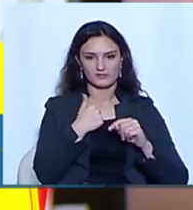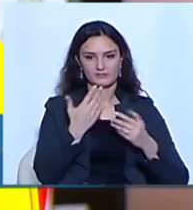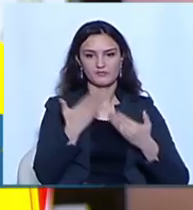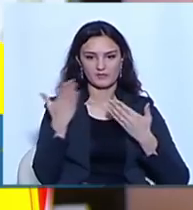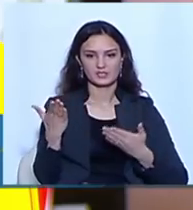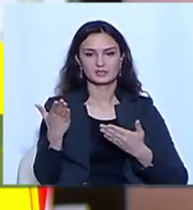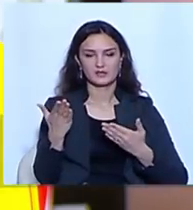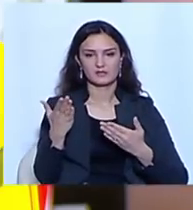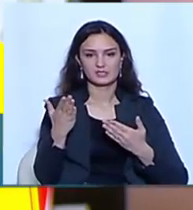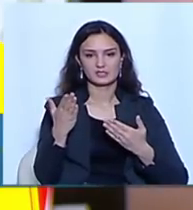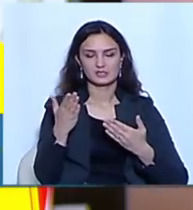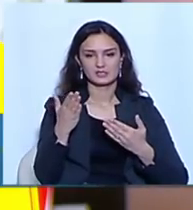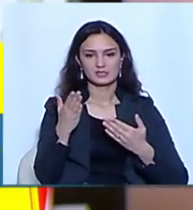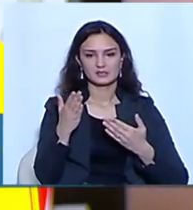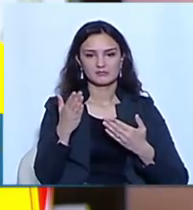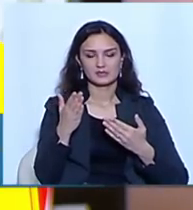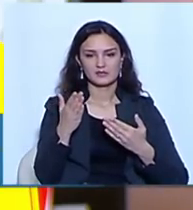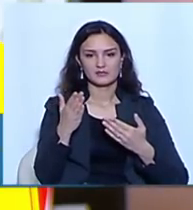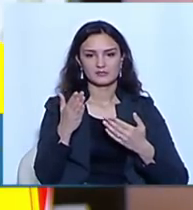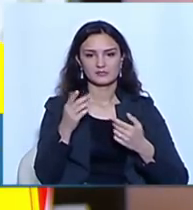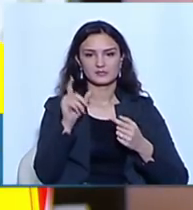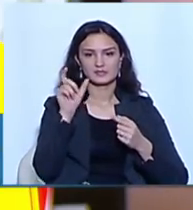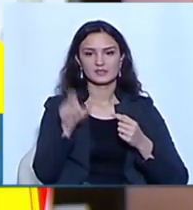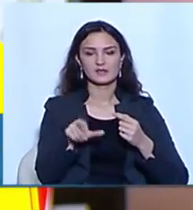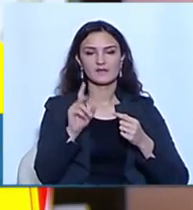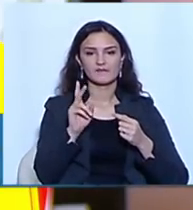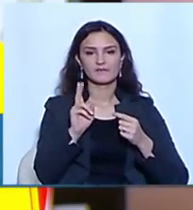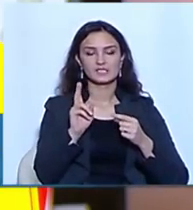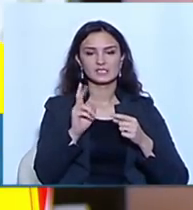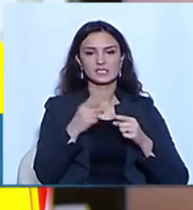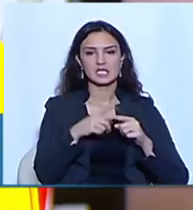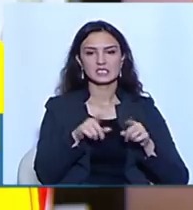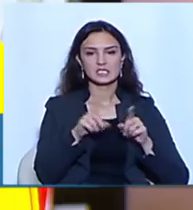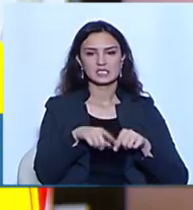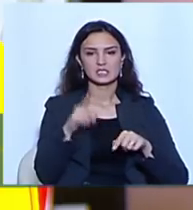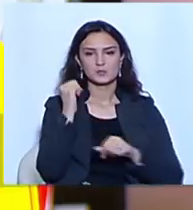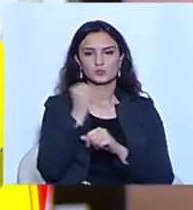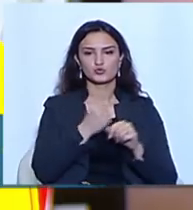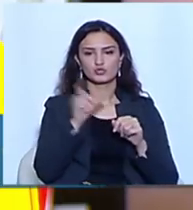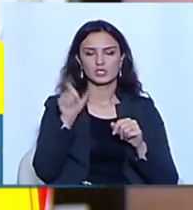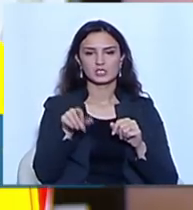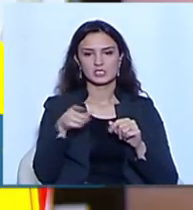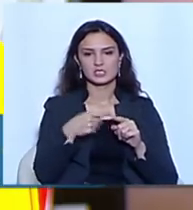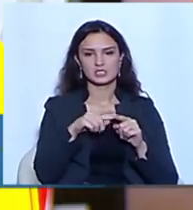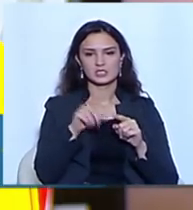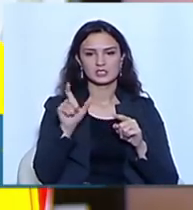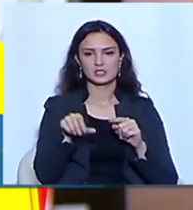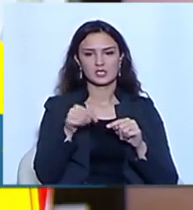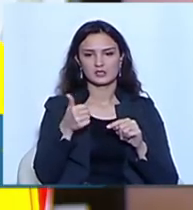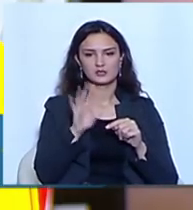უკვე დამქირავებლებს. დამქირავებლებს. ესეთი მუშაკი არ არის პროდუქტული